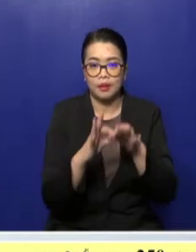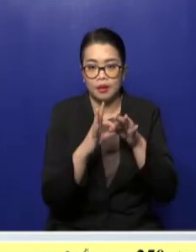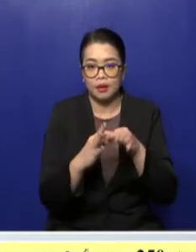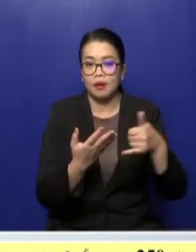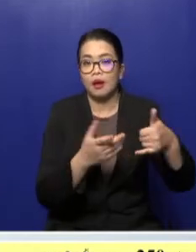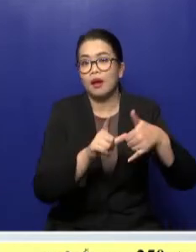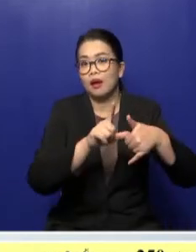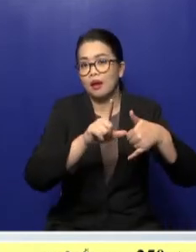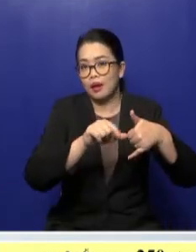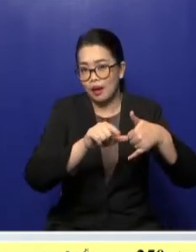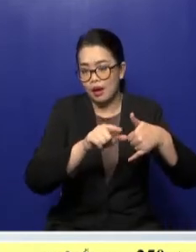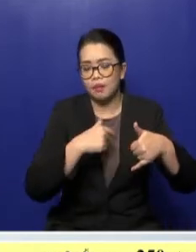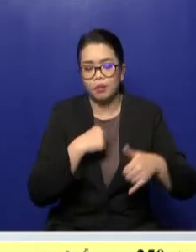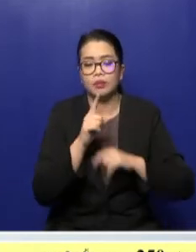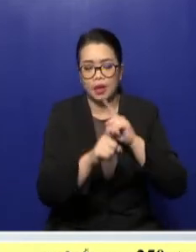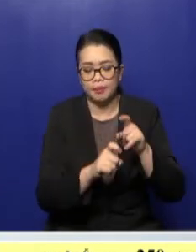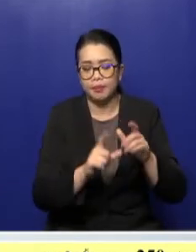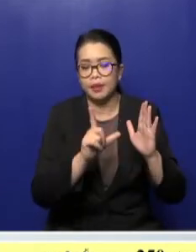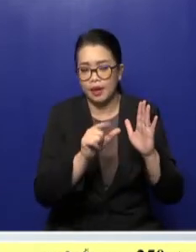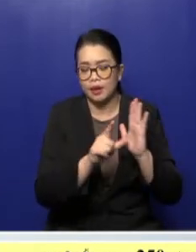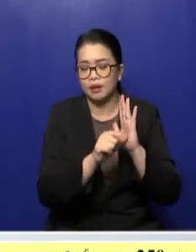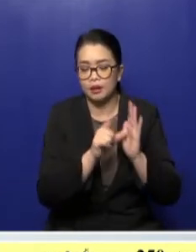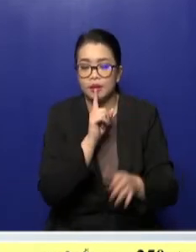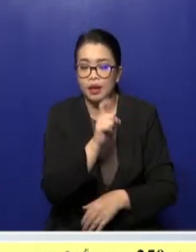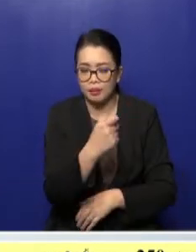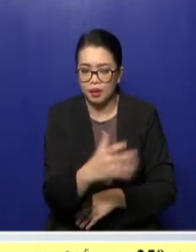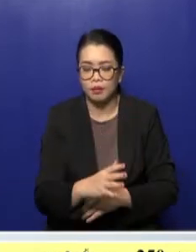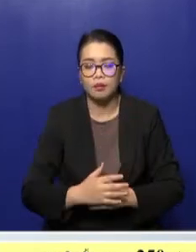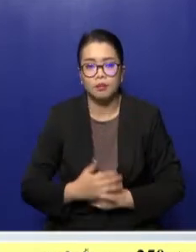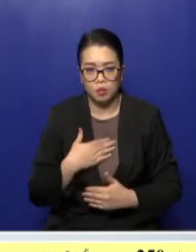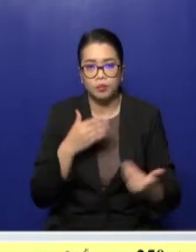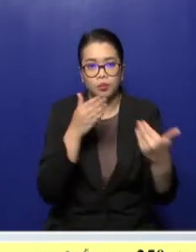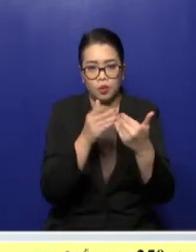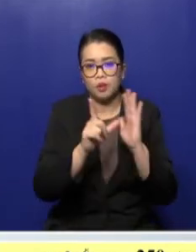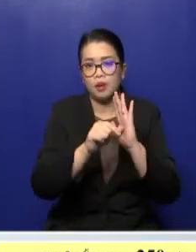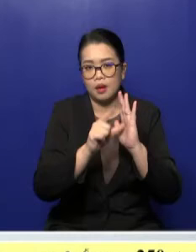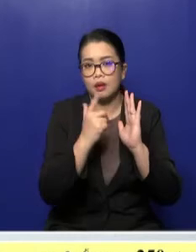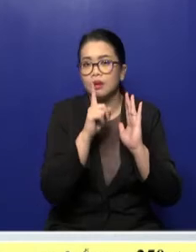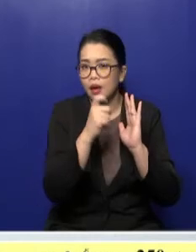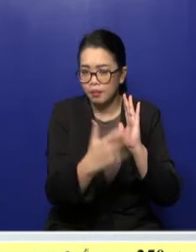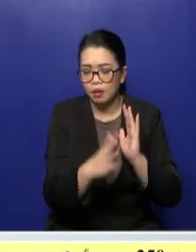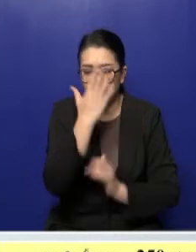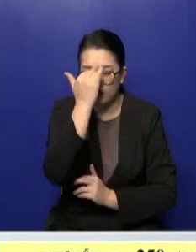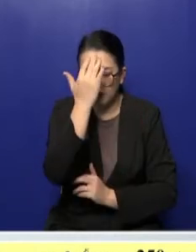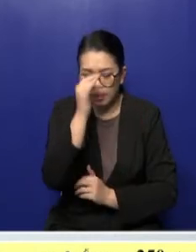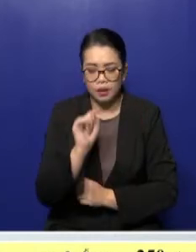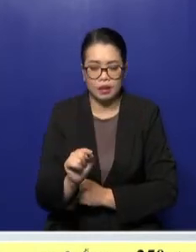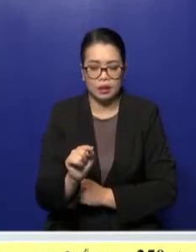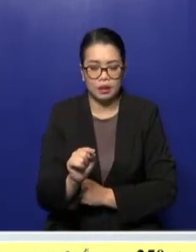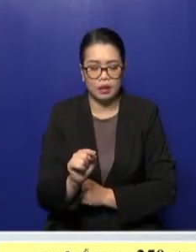ท่านเลขานะครับผมก็ถามด้วยขานะครับตอบแทนก็ได้ว่าทำไมอ่ะ